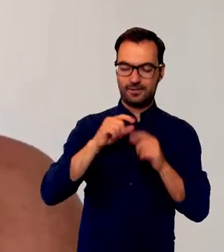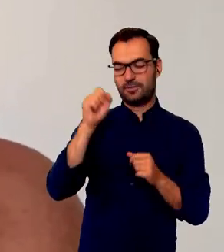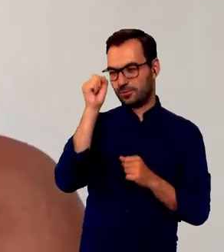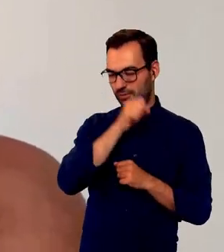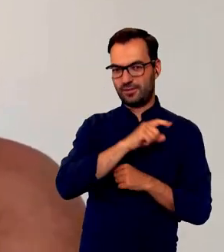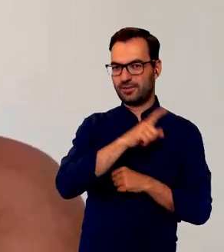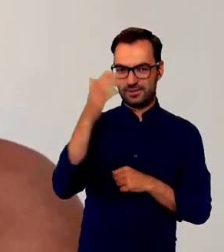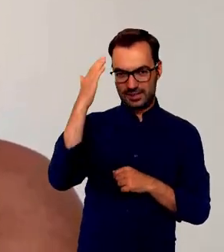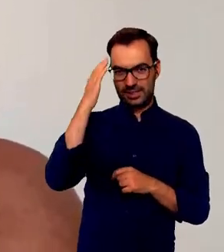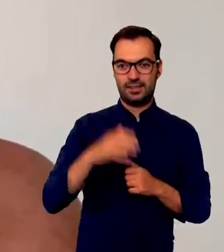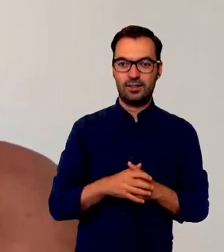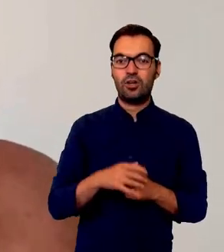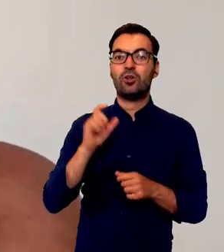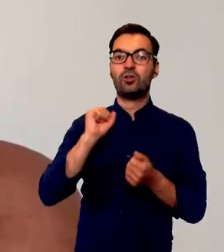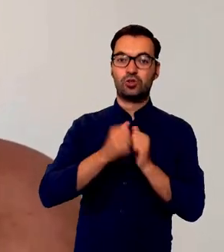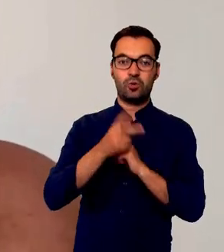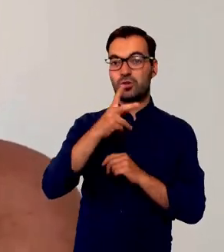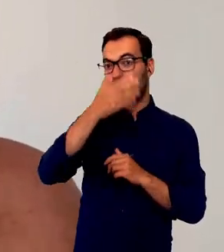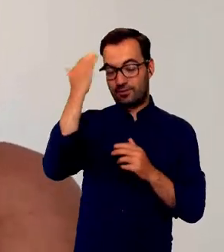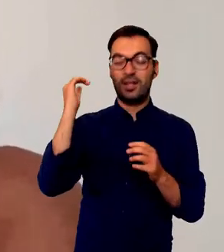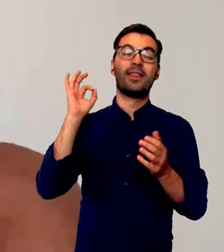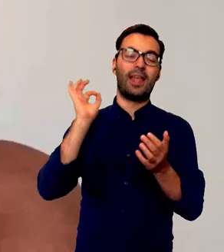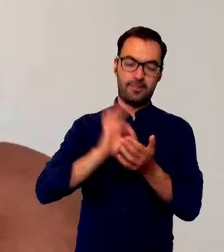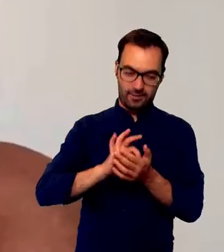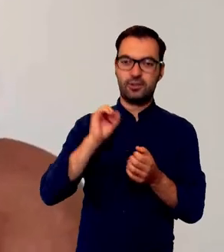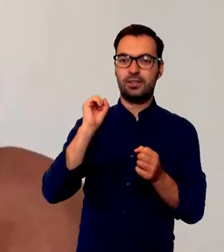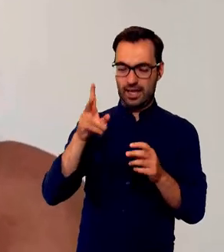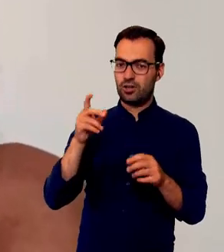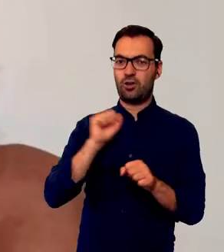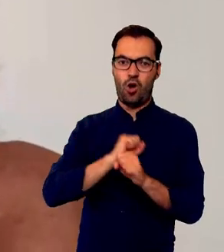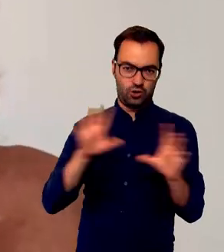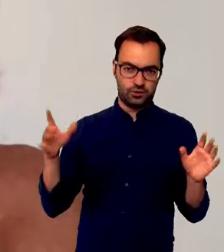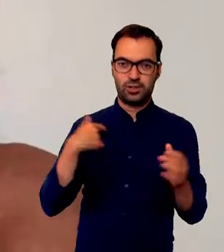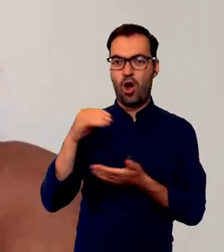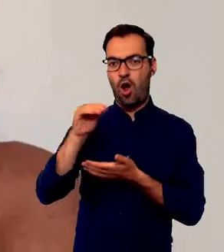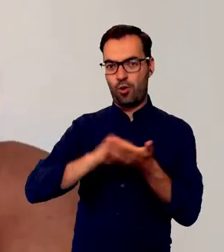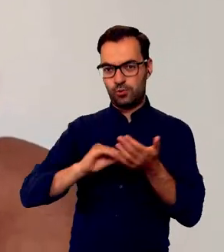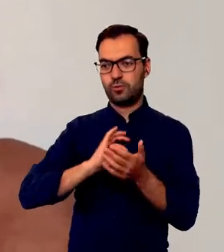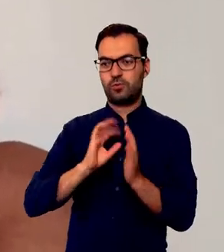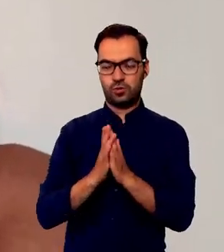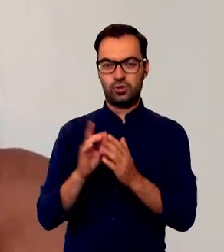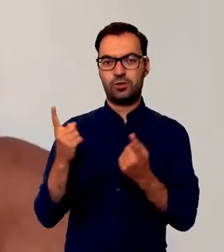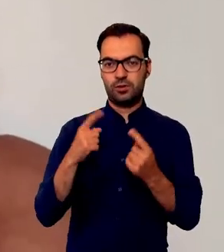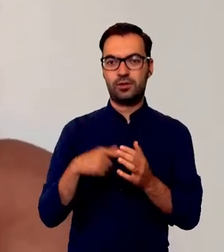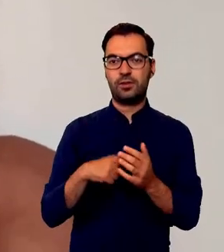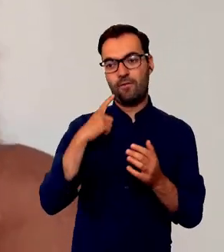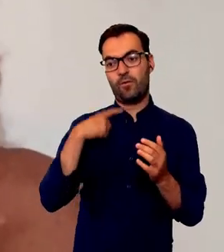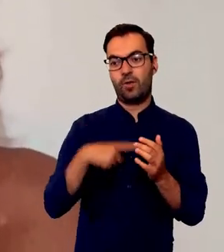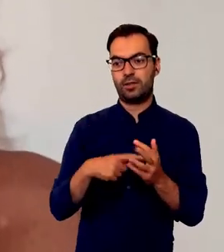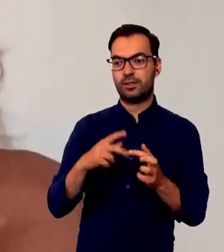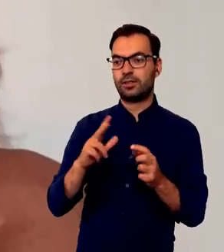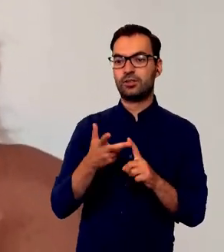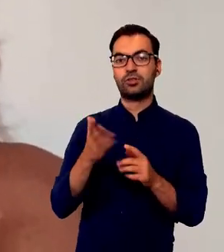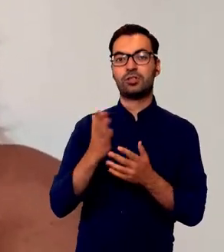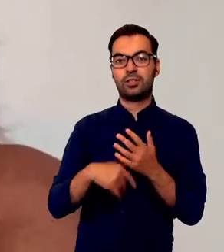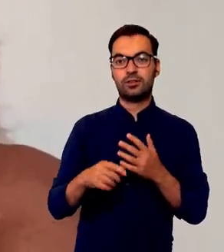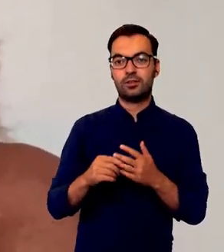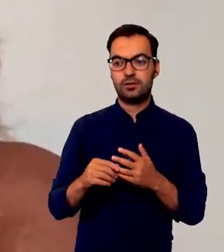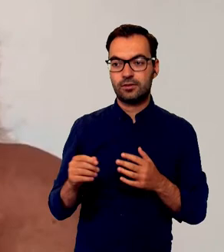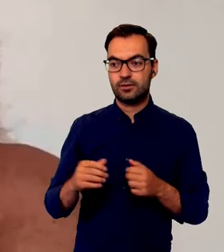Wiedziałam. Czy są takie, które nie wiedziały? Oczywiście, że tak. Opisuję też tę sytuację w mojej książce, właśnie w trzeciej